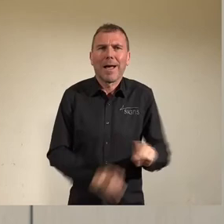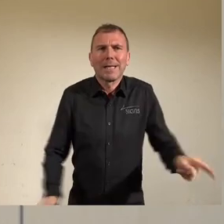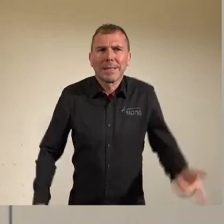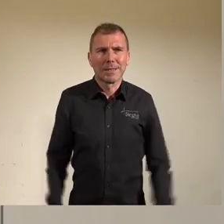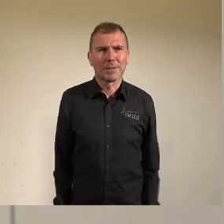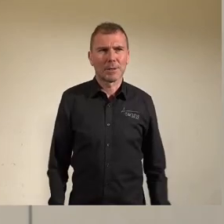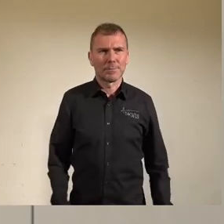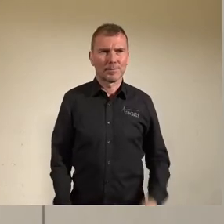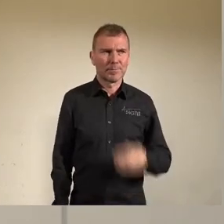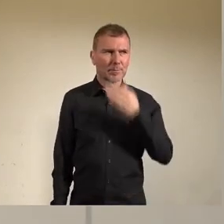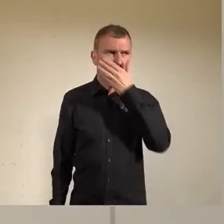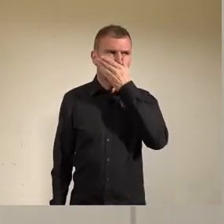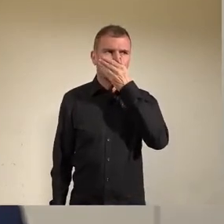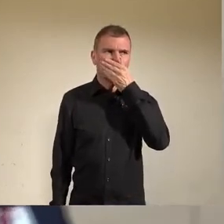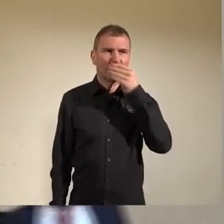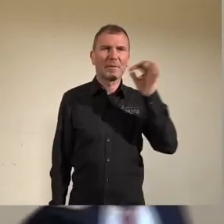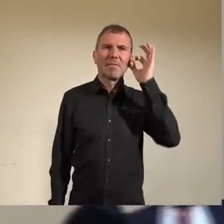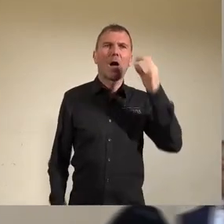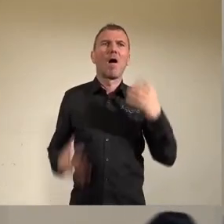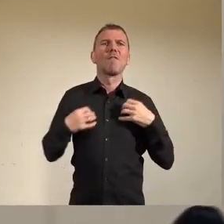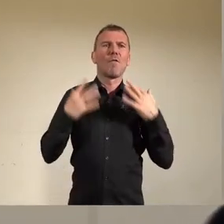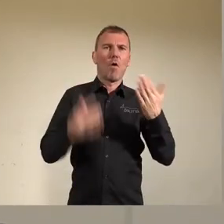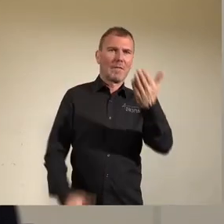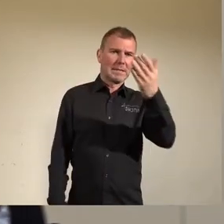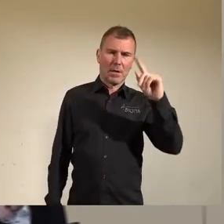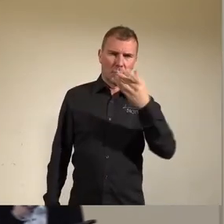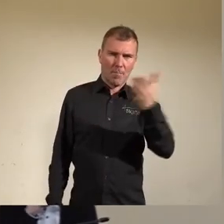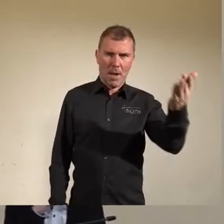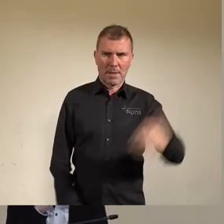So, jetzt hat sich Frau Frohwieser noch mal gemeldet. Bitte schön.